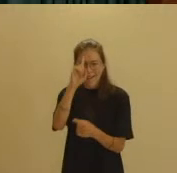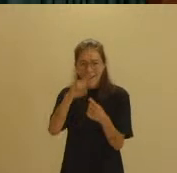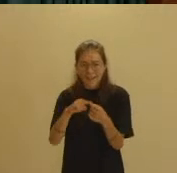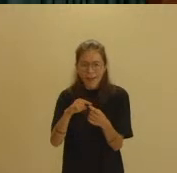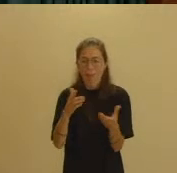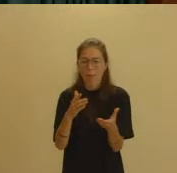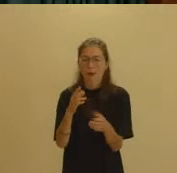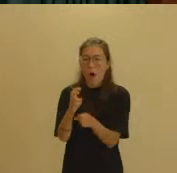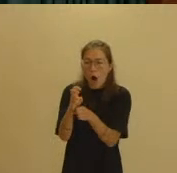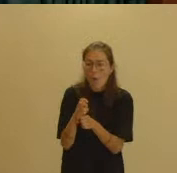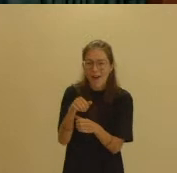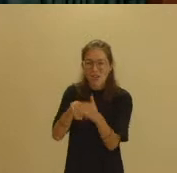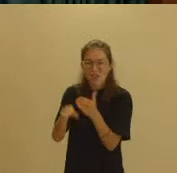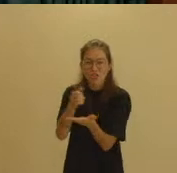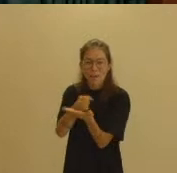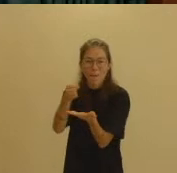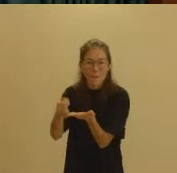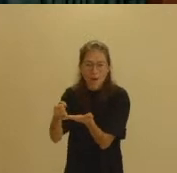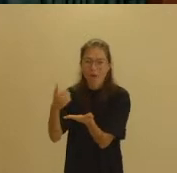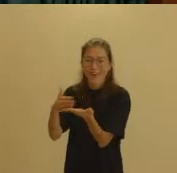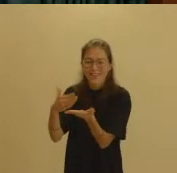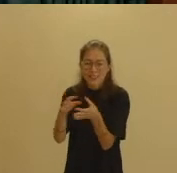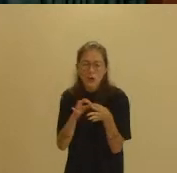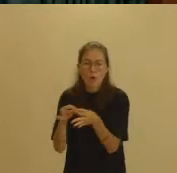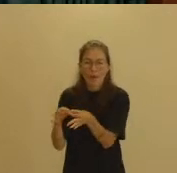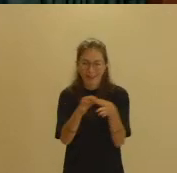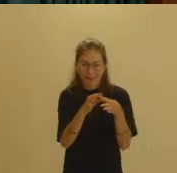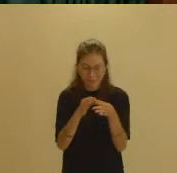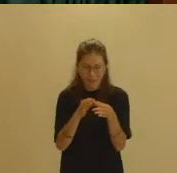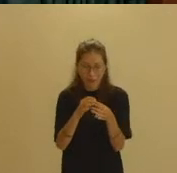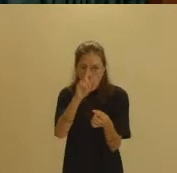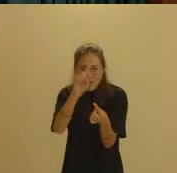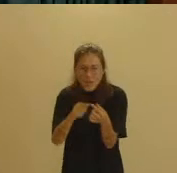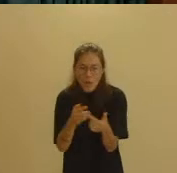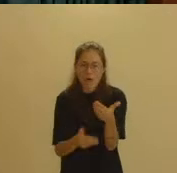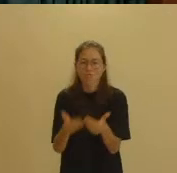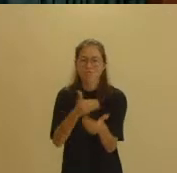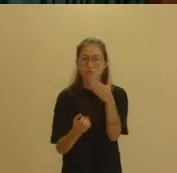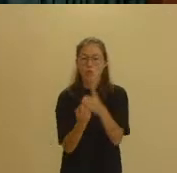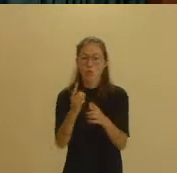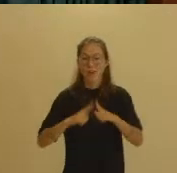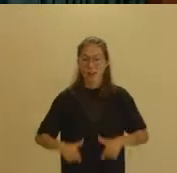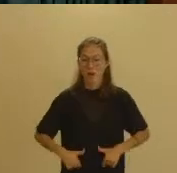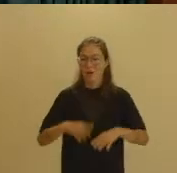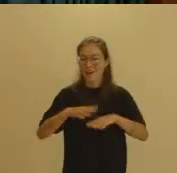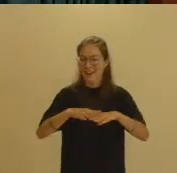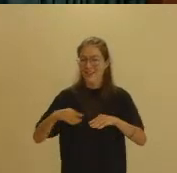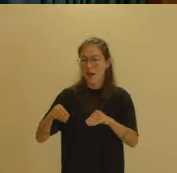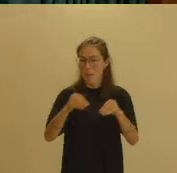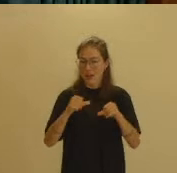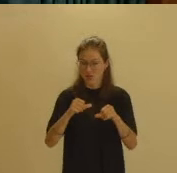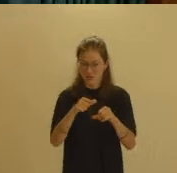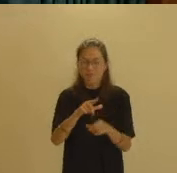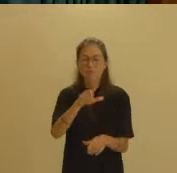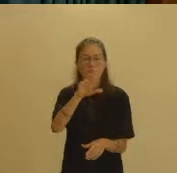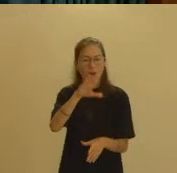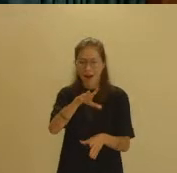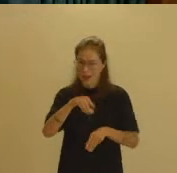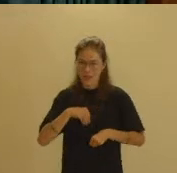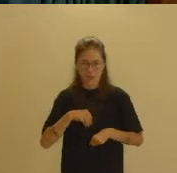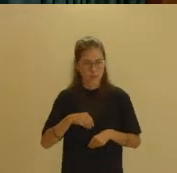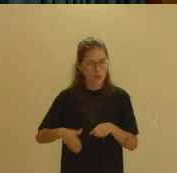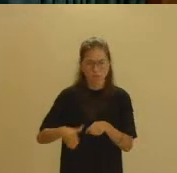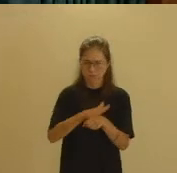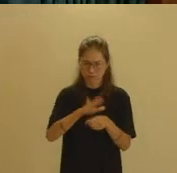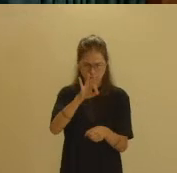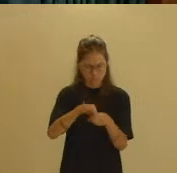coopératif. Construction nouvelle école, 6-8 rue des Jasmins à Hendaye. Adopté à l'unanimité.